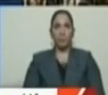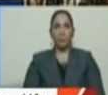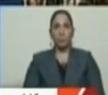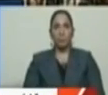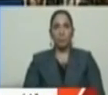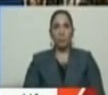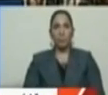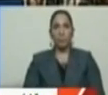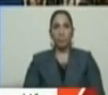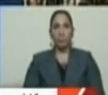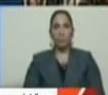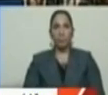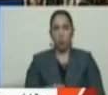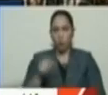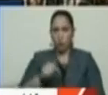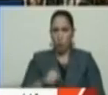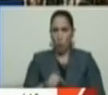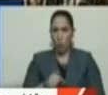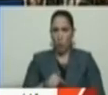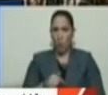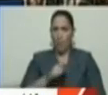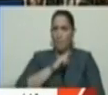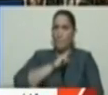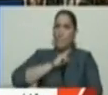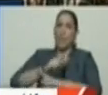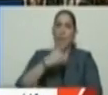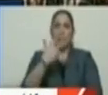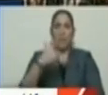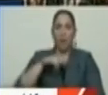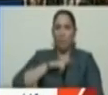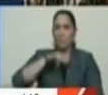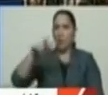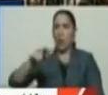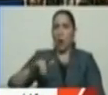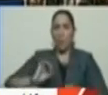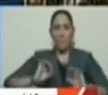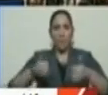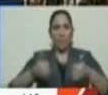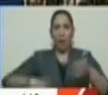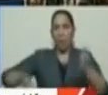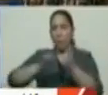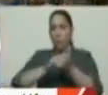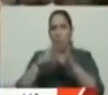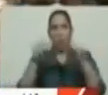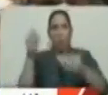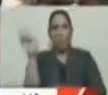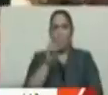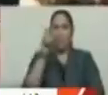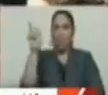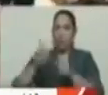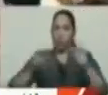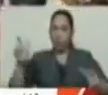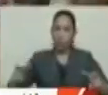البلاد بسبب الانهيار الاقتصادي الذي حدث والذي قد يؤدي بدون حتى